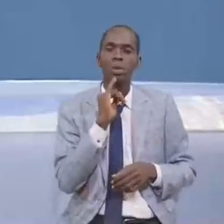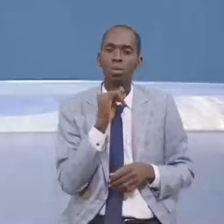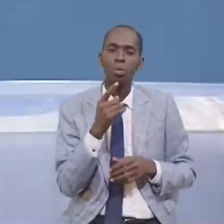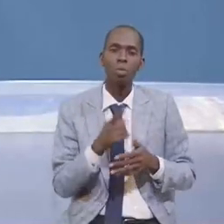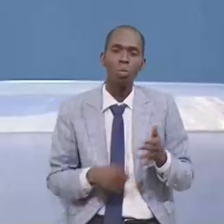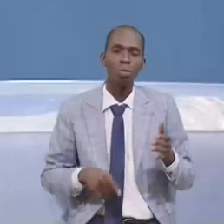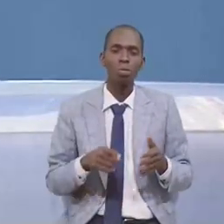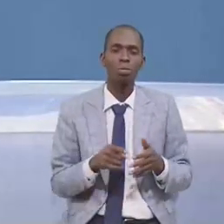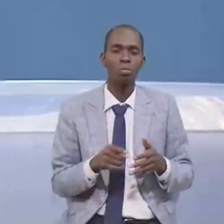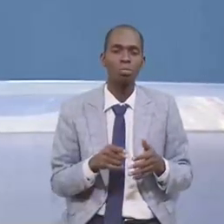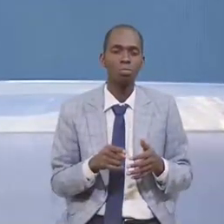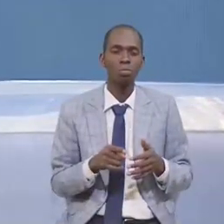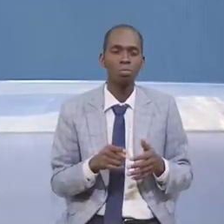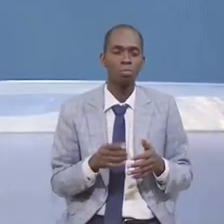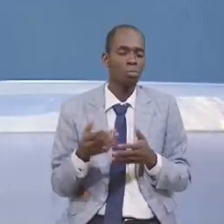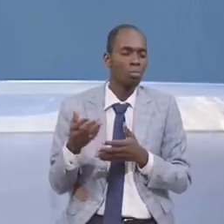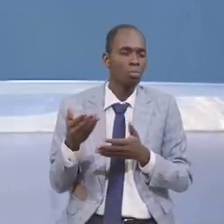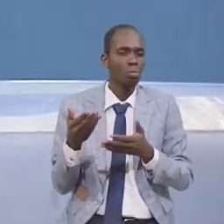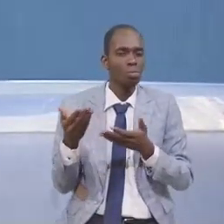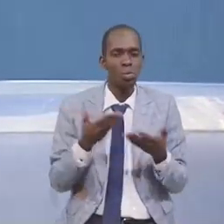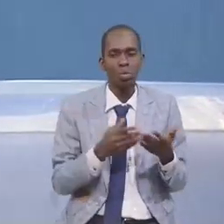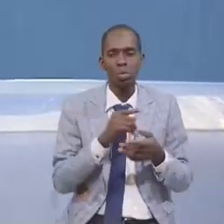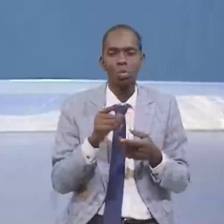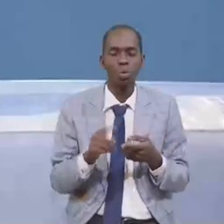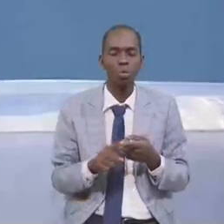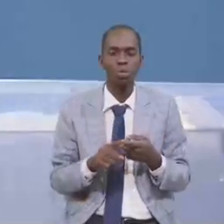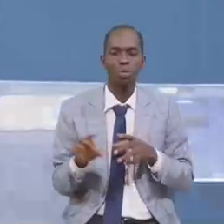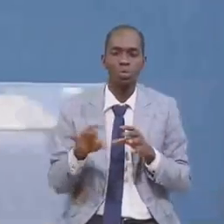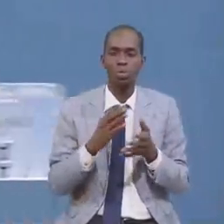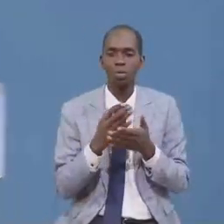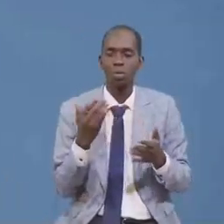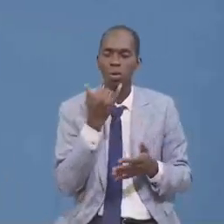La conscience est celle qui t'accuse quand tu agis mal.